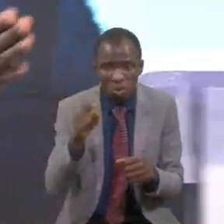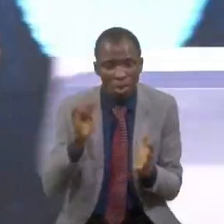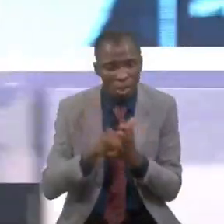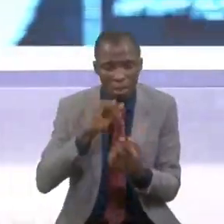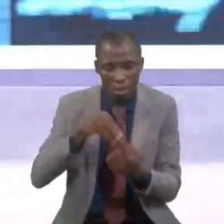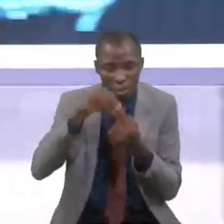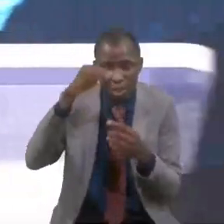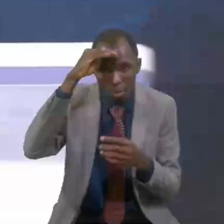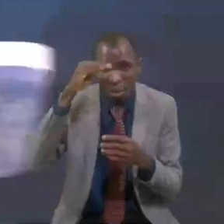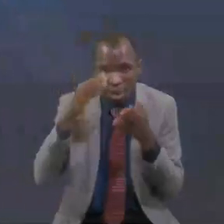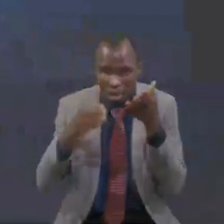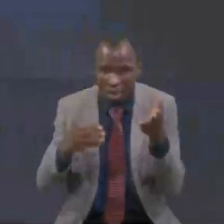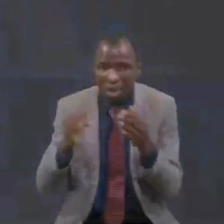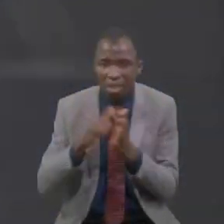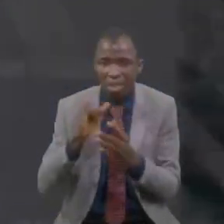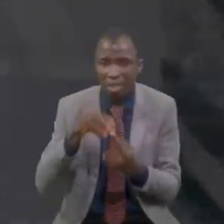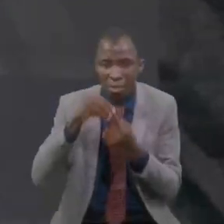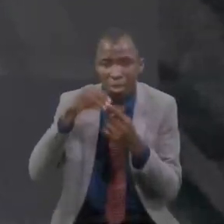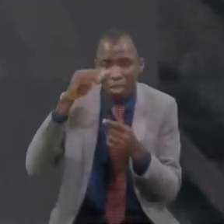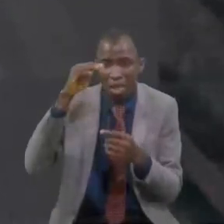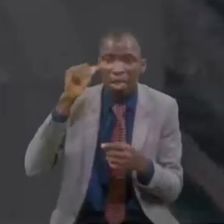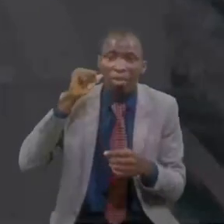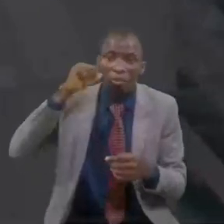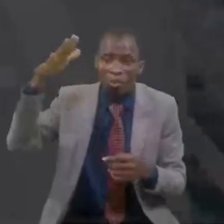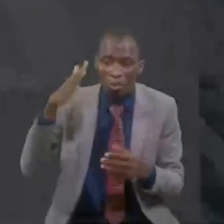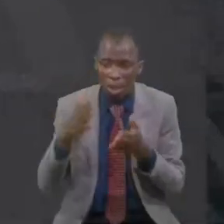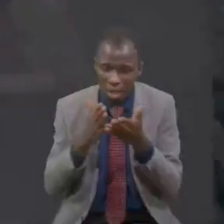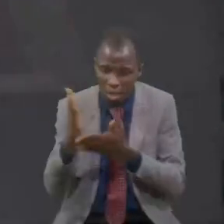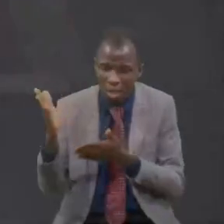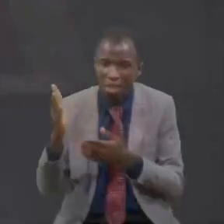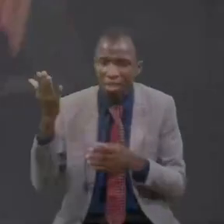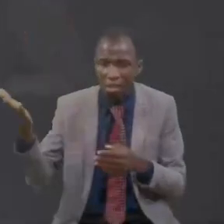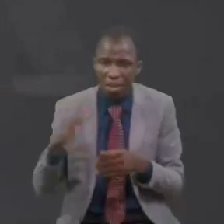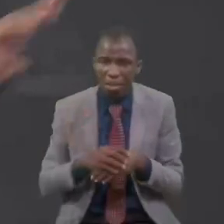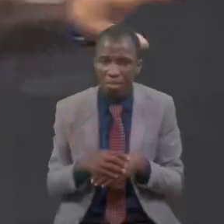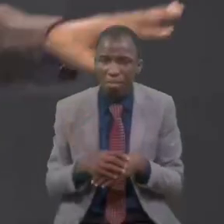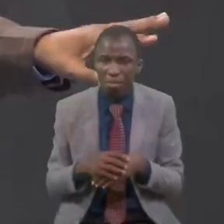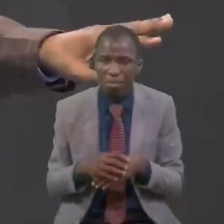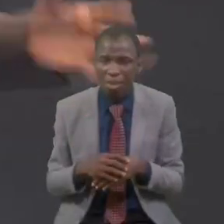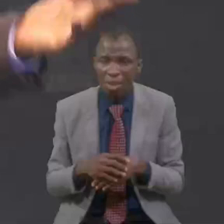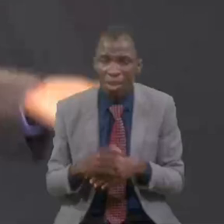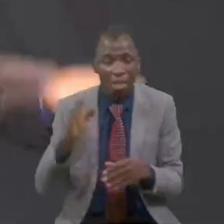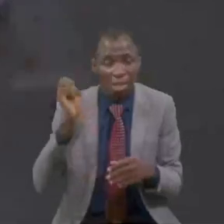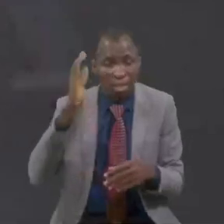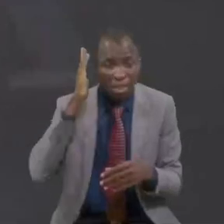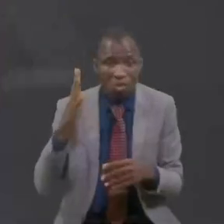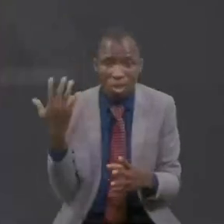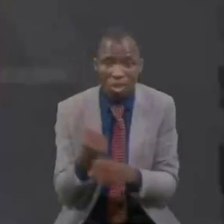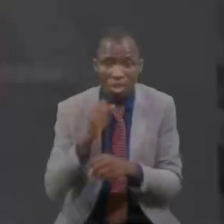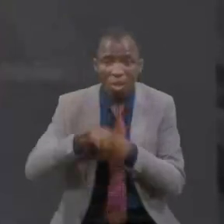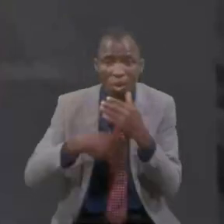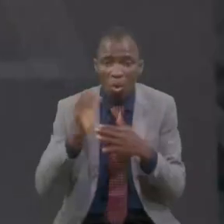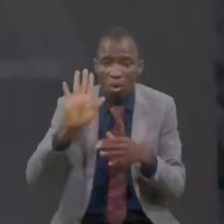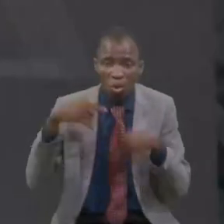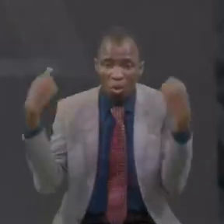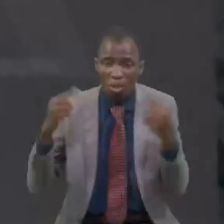homme spécial là-bas une femme spécial là-bas et il va ôter tous vos péchés et